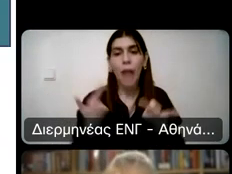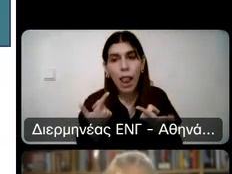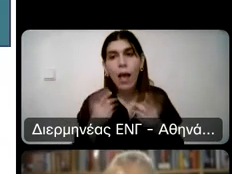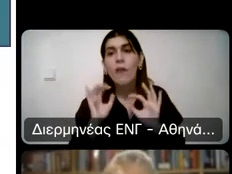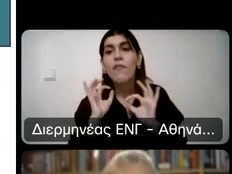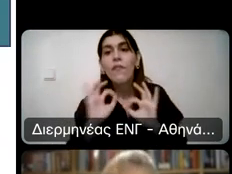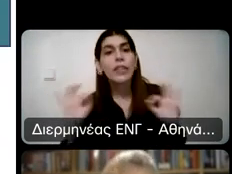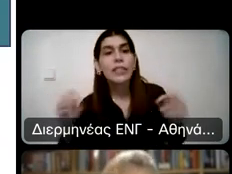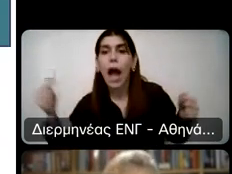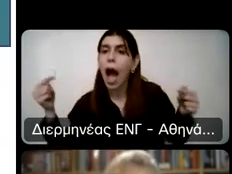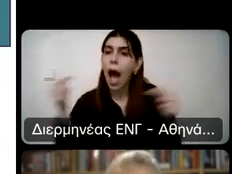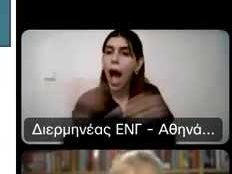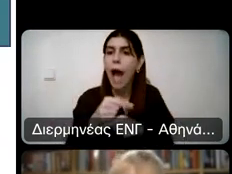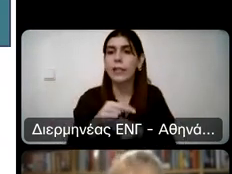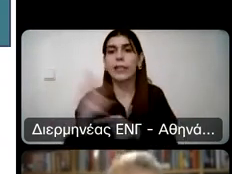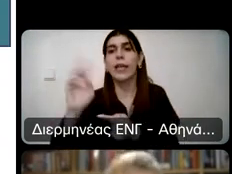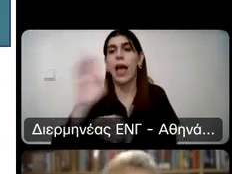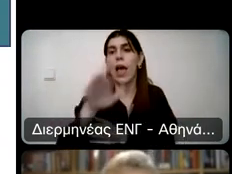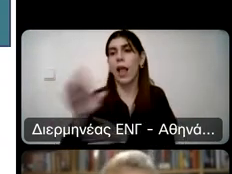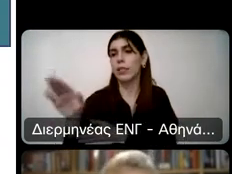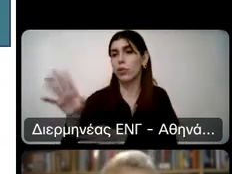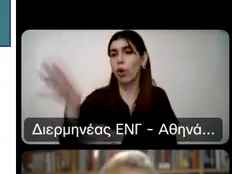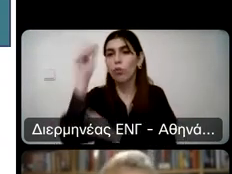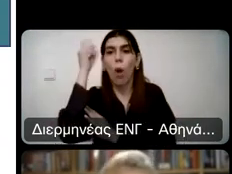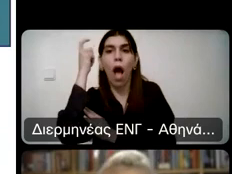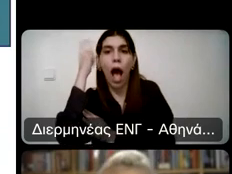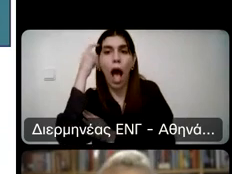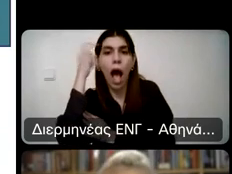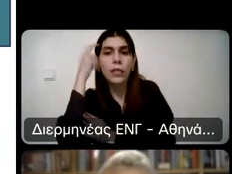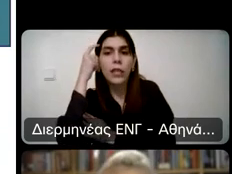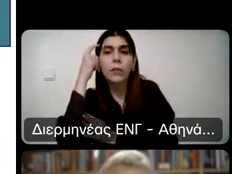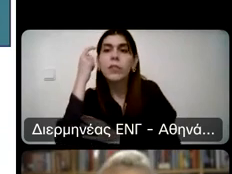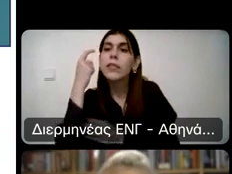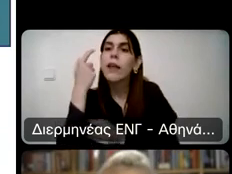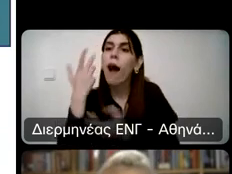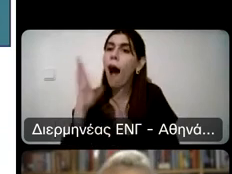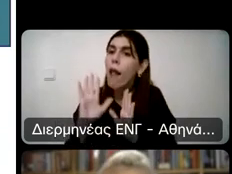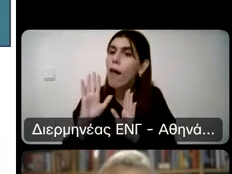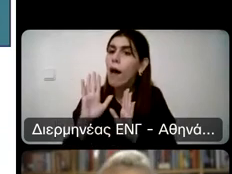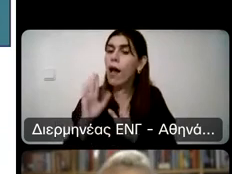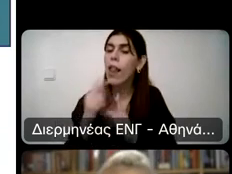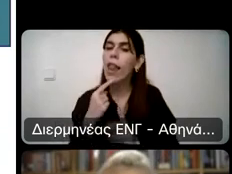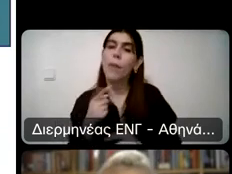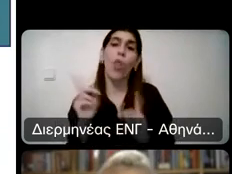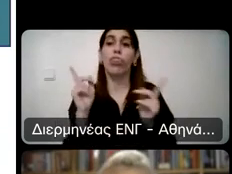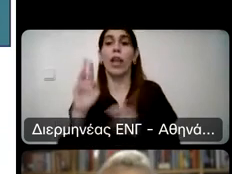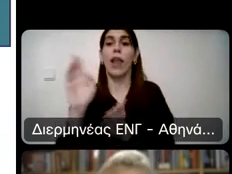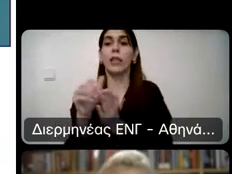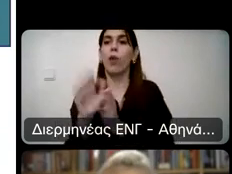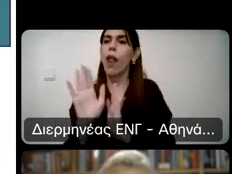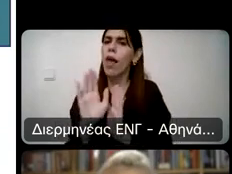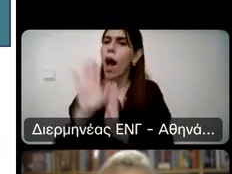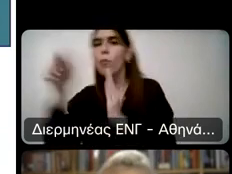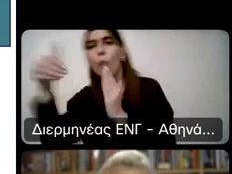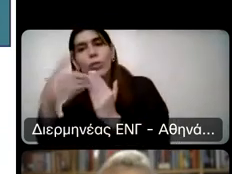αντιλήψεων οδήγησε, θα λέγαμε, στη συγκαλυμμένη παρουσία ρατσιστικών προκαταλήψεων. Έτσι, ο Weaver,